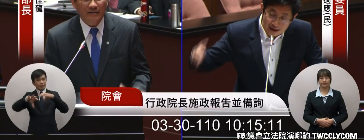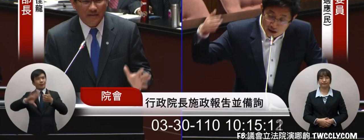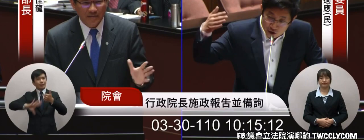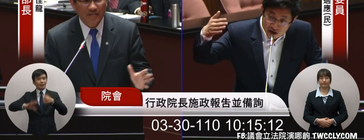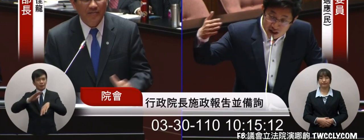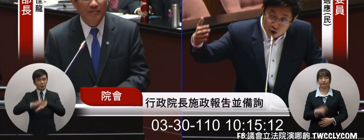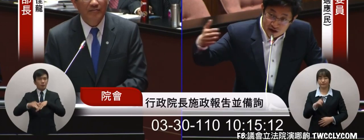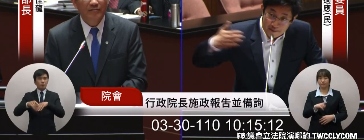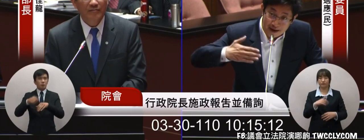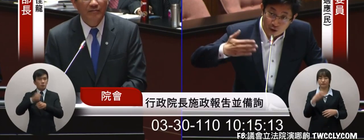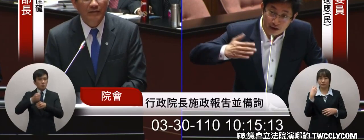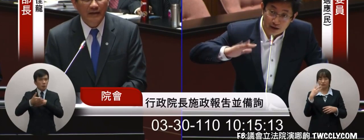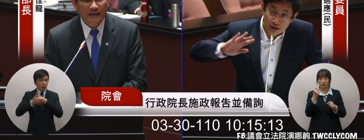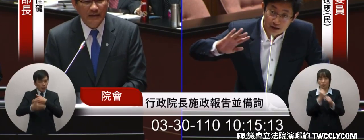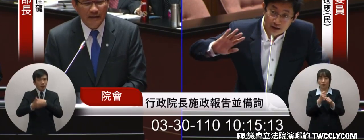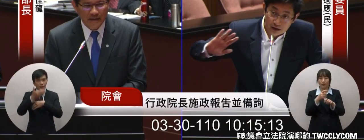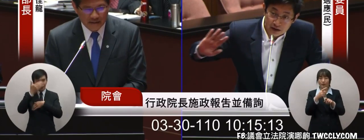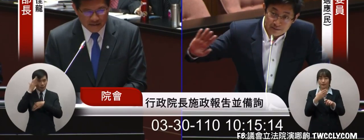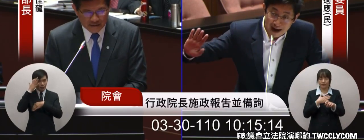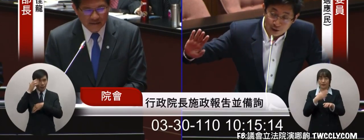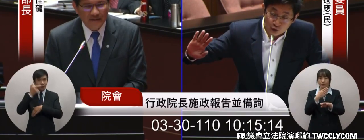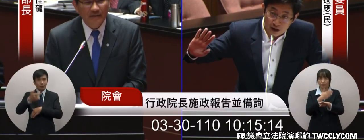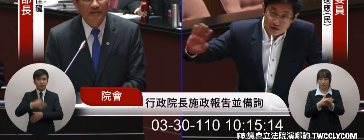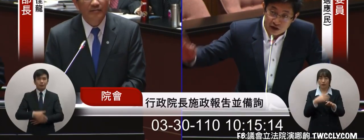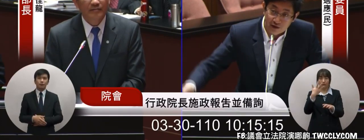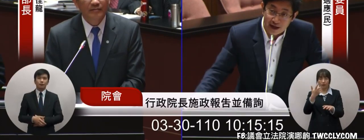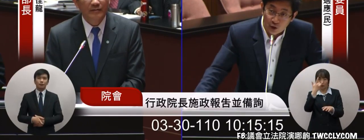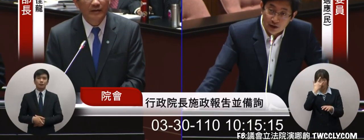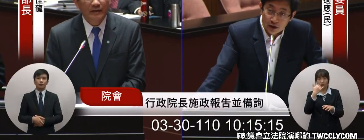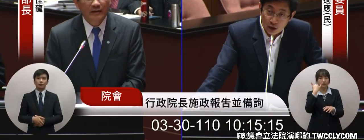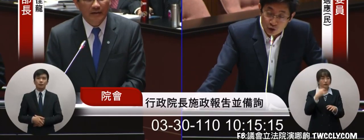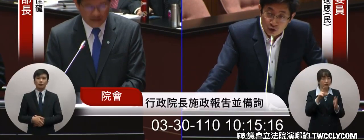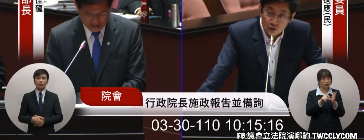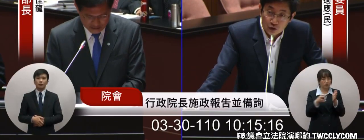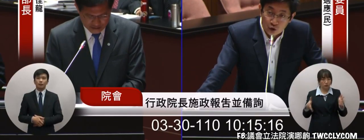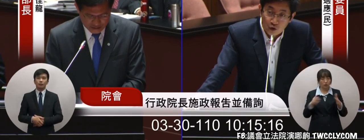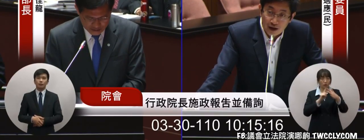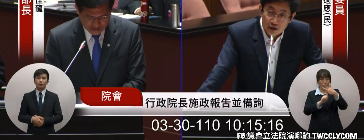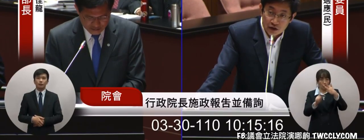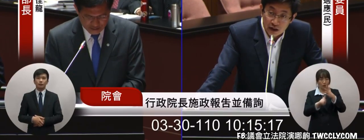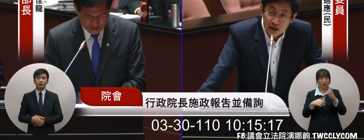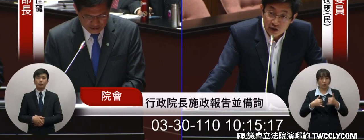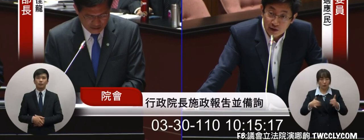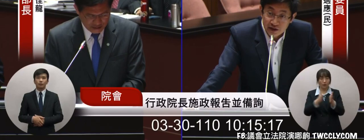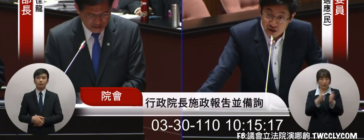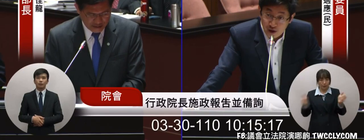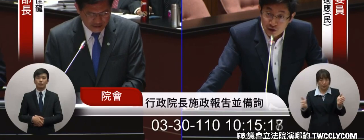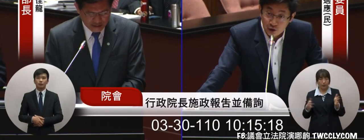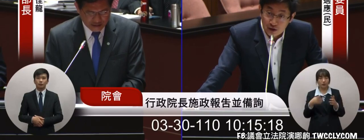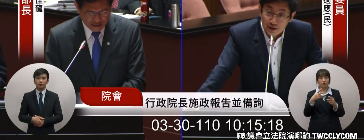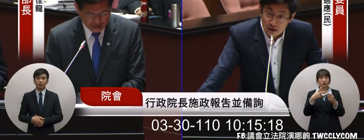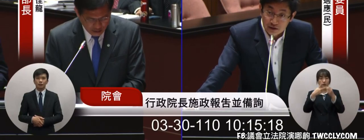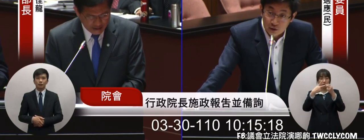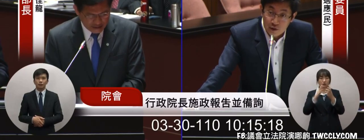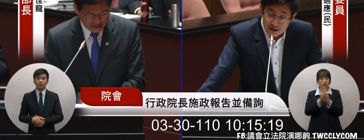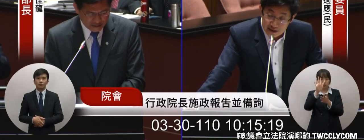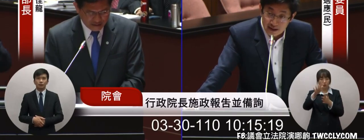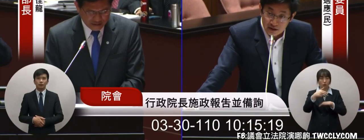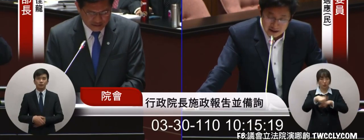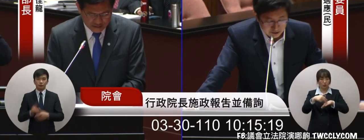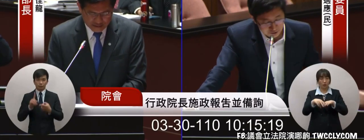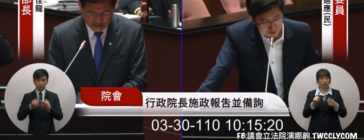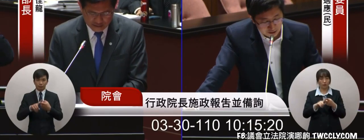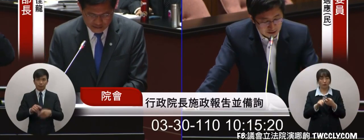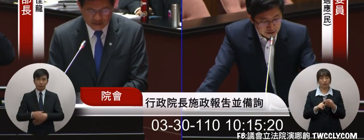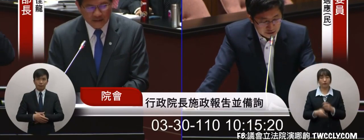所以他等於就是先做前半段八堵到基隆那一段的高速公路的拓寬可能就是第二階段的企劃就對了照你的規劃